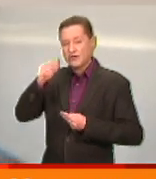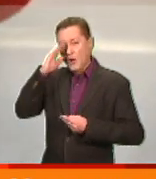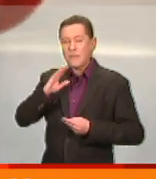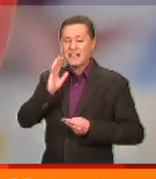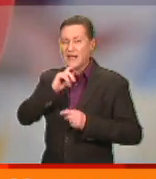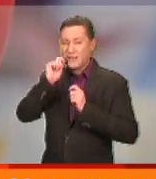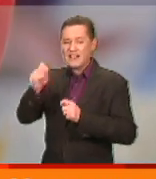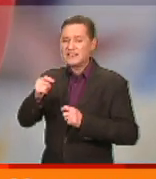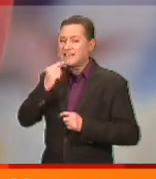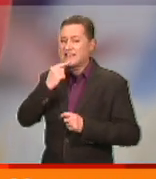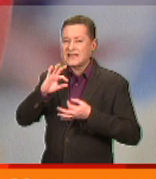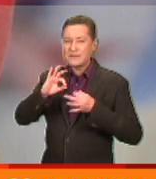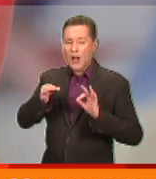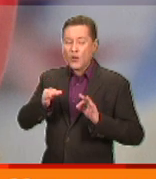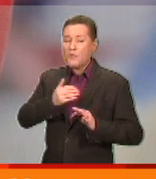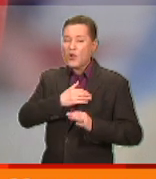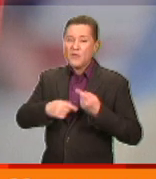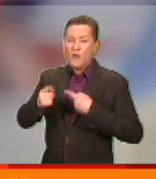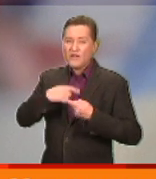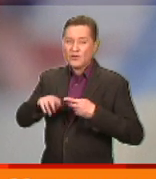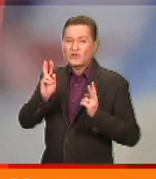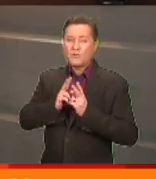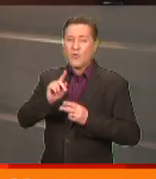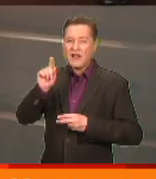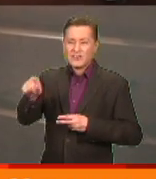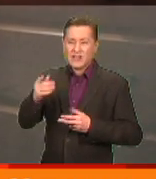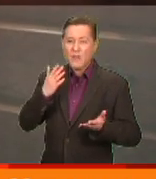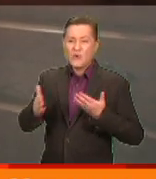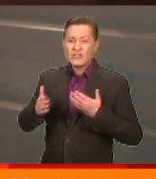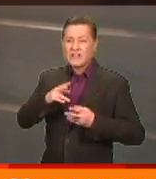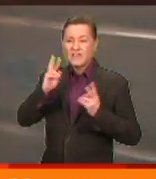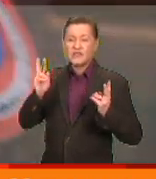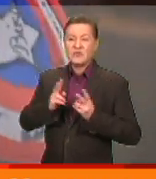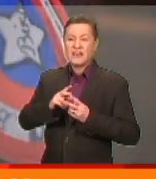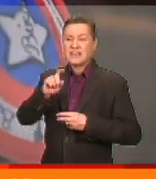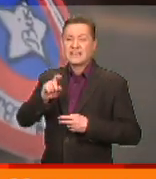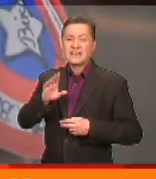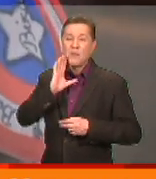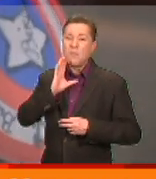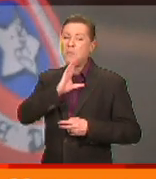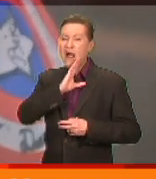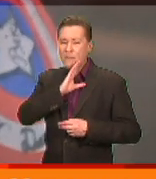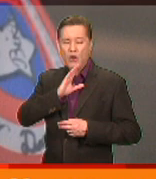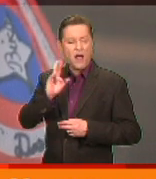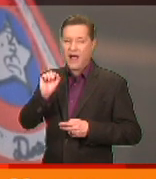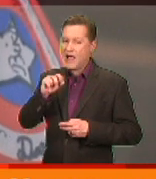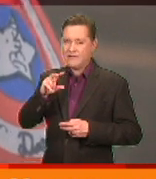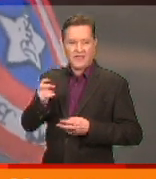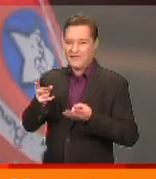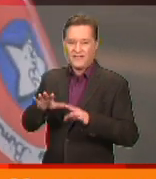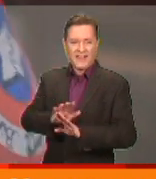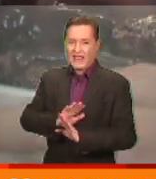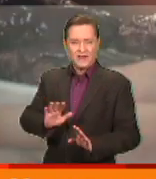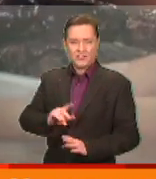смаколиками. Я би хотів повернутися, побачити їх. Навіть, можливо, зустрітися з мамою. Проте не лишатися там.